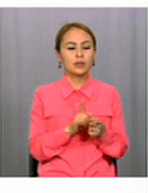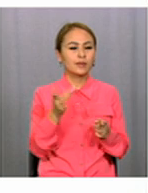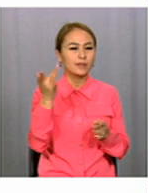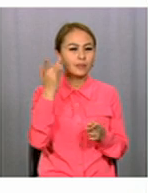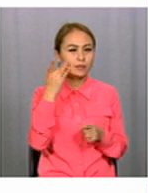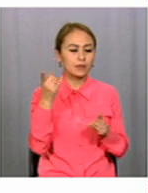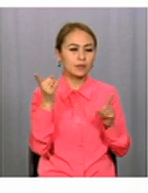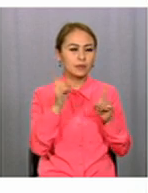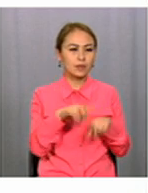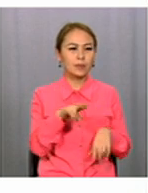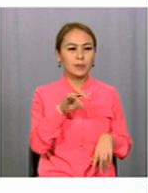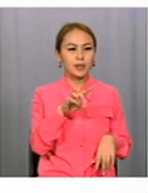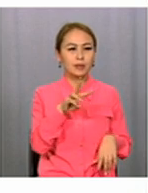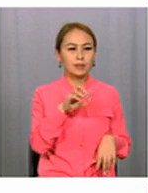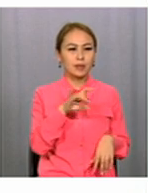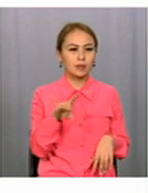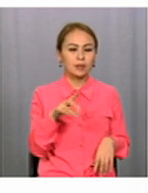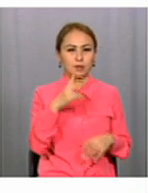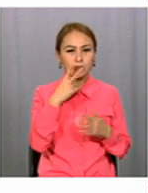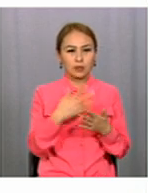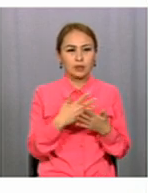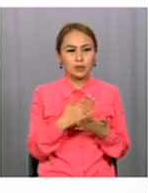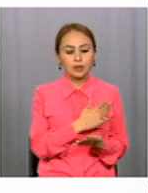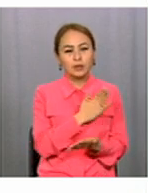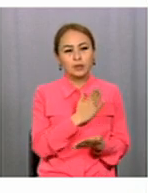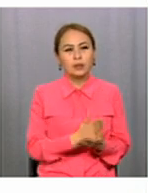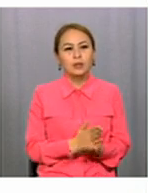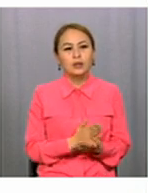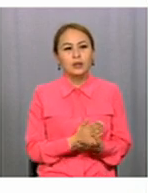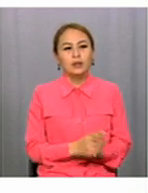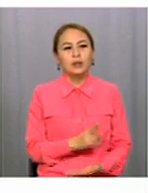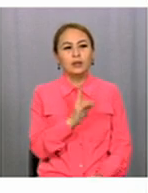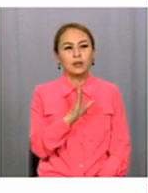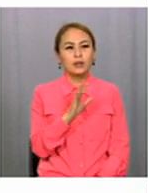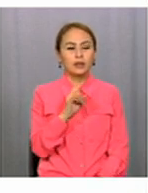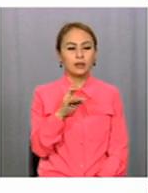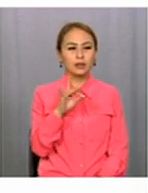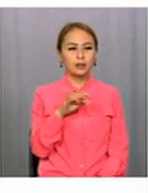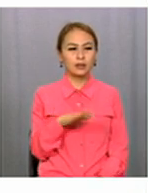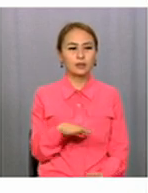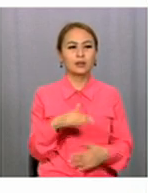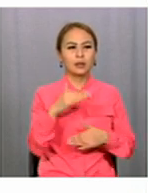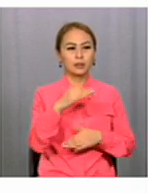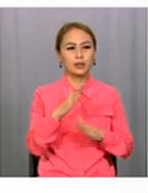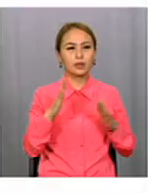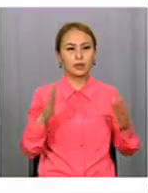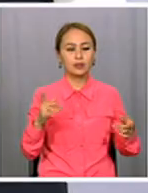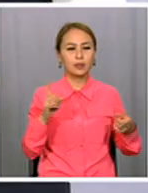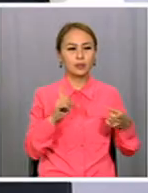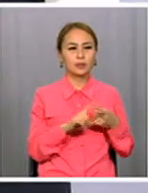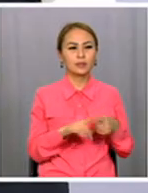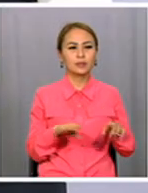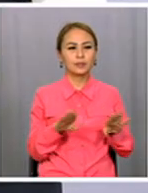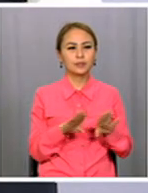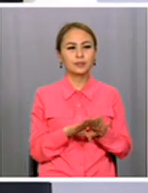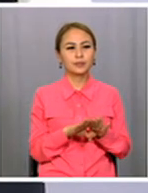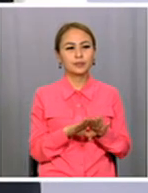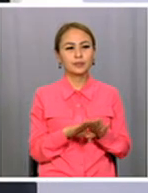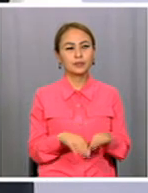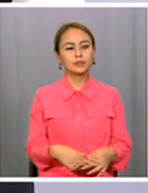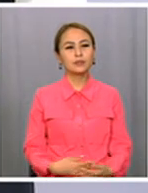оның периметрі де өзгергенін байқап тұрмыз. Яғни квадраттың периметрі қабырғадан тәуелді шама.